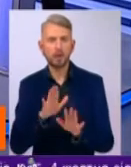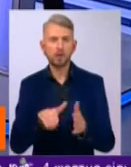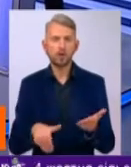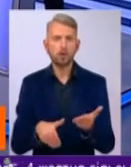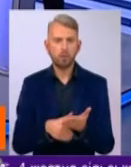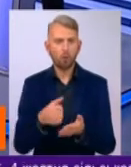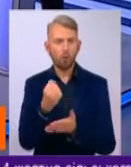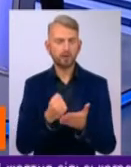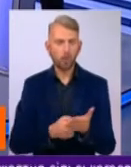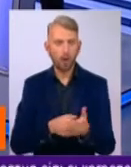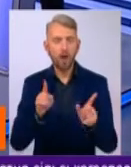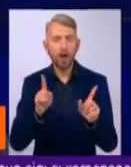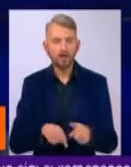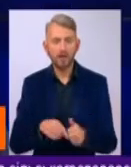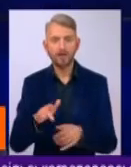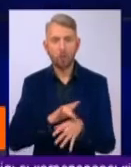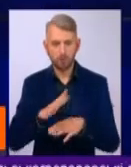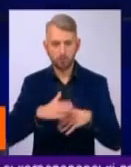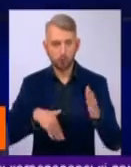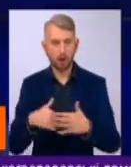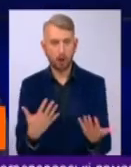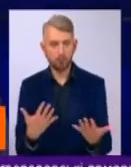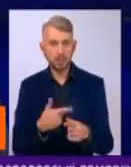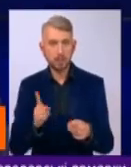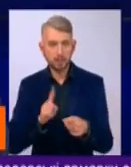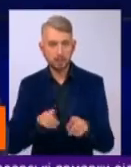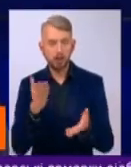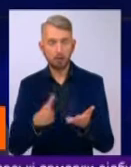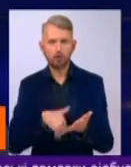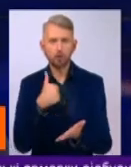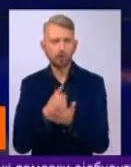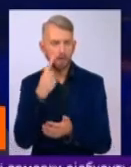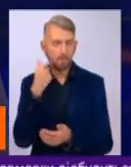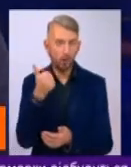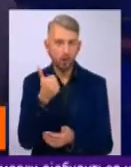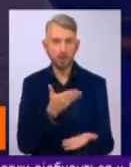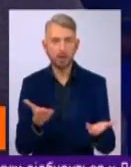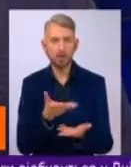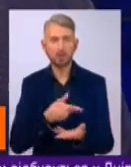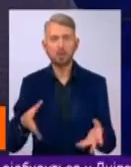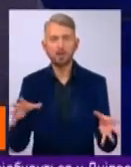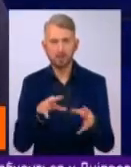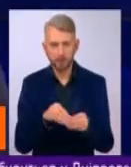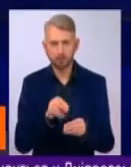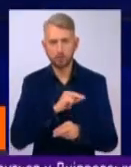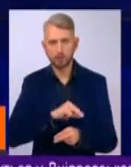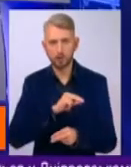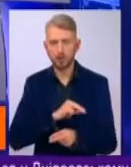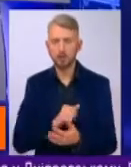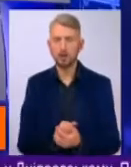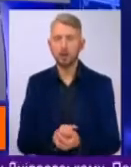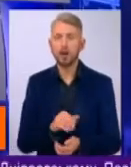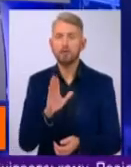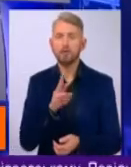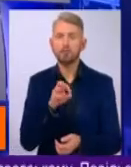допомогою зброї, а навіть і голими руками. Оце, мабуть, той основний пріоритет, над яким нам всім разом треба попрацювати. Дякую. Володимир Мартиненко,